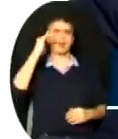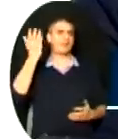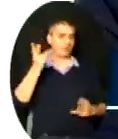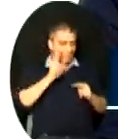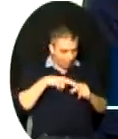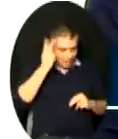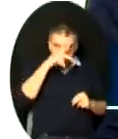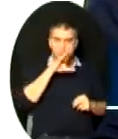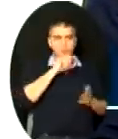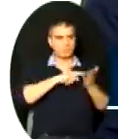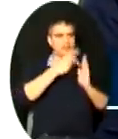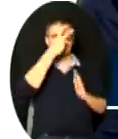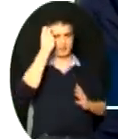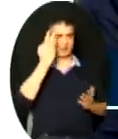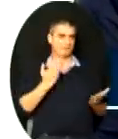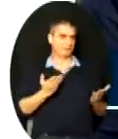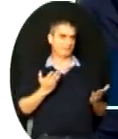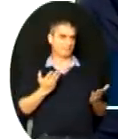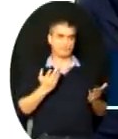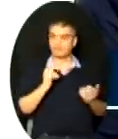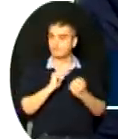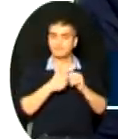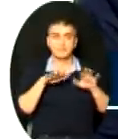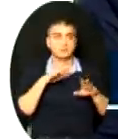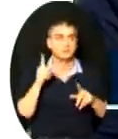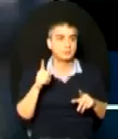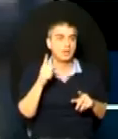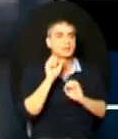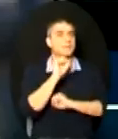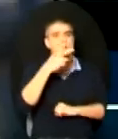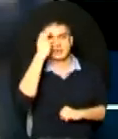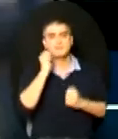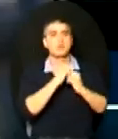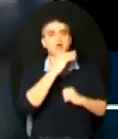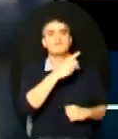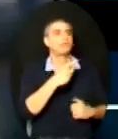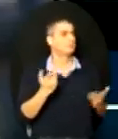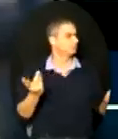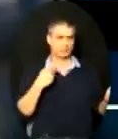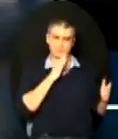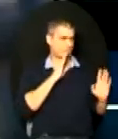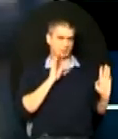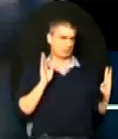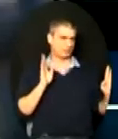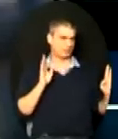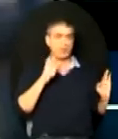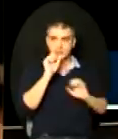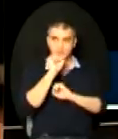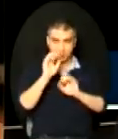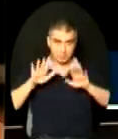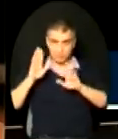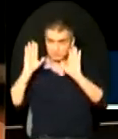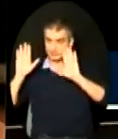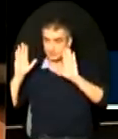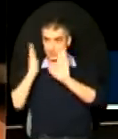רק אחר כך הבנתי שהוא מתכוון לערבי ישראל. אז רגע, אתה בעד נערי הגבעות או בעד ערבי ישראל? ראש הממשלה ניצל בצורה צינית. או בעד הטרור האסלאמי או